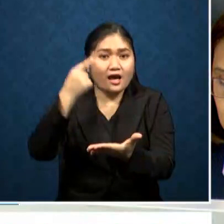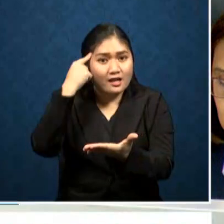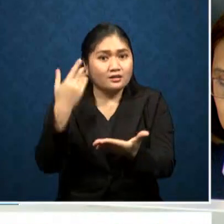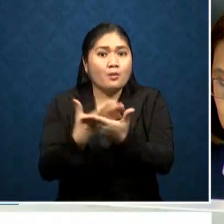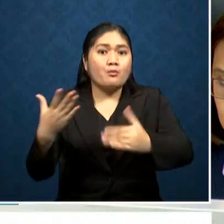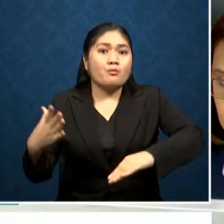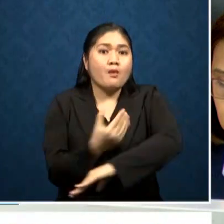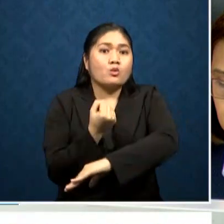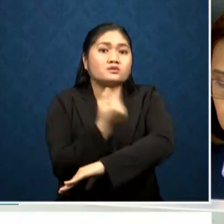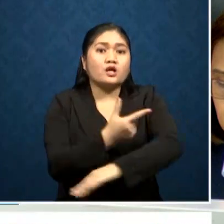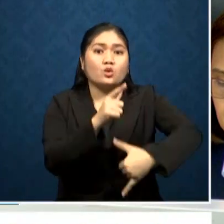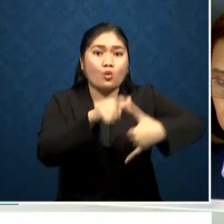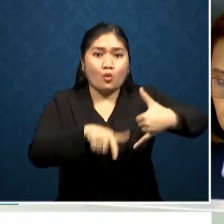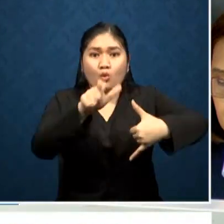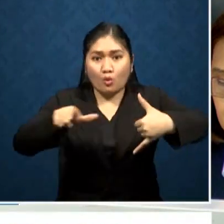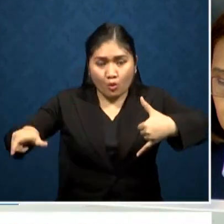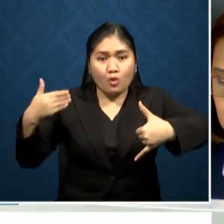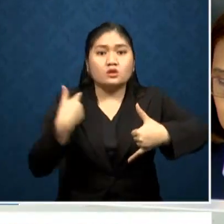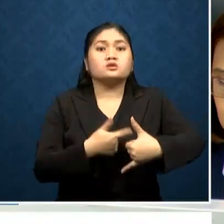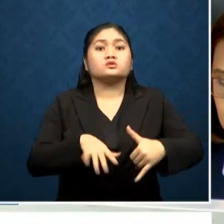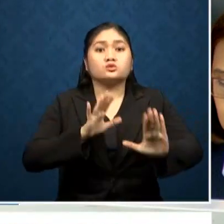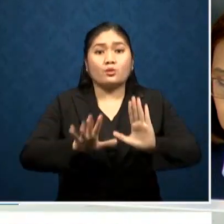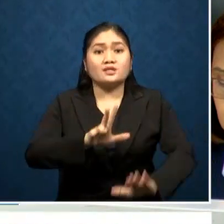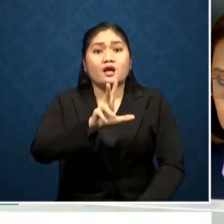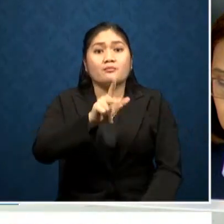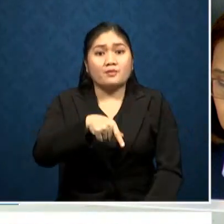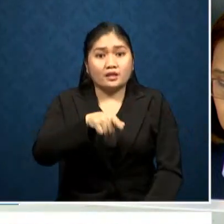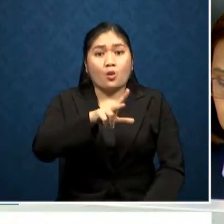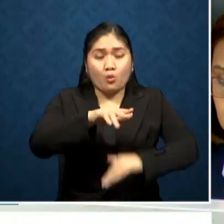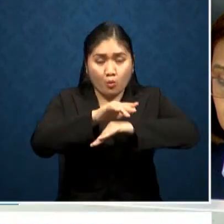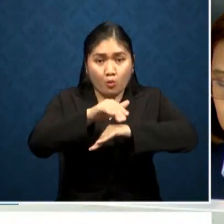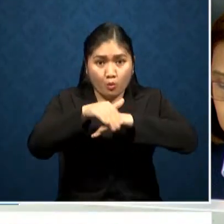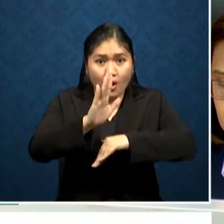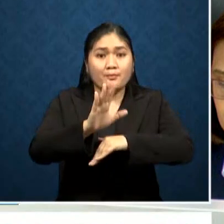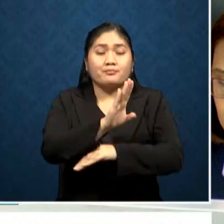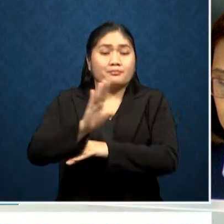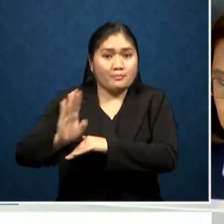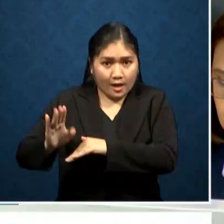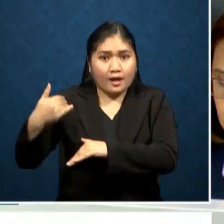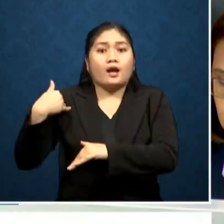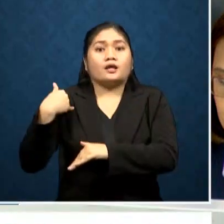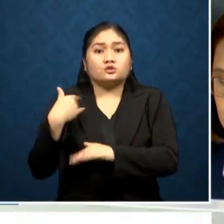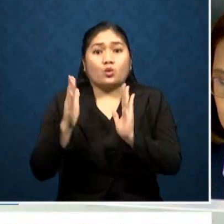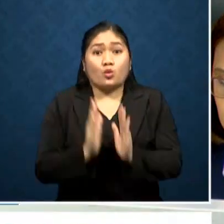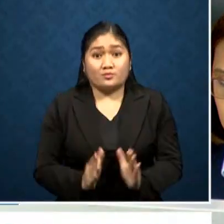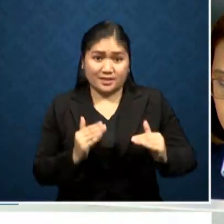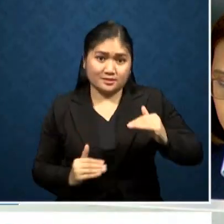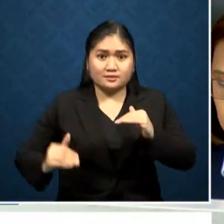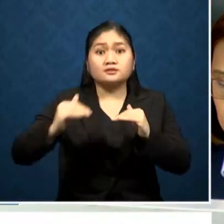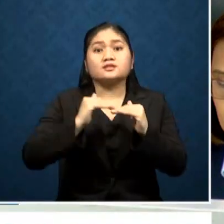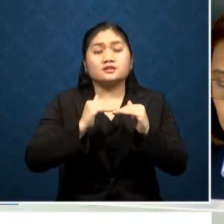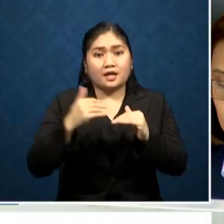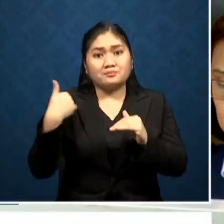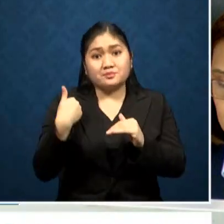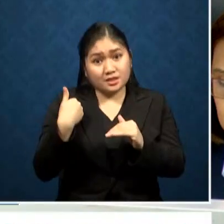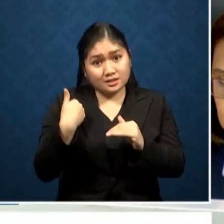ี่คิดเป็ตอประชากร 3,329.22 บาทต่อผู้มีสตนั้นประกอ